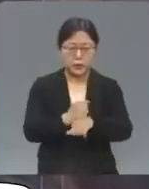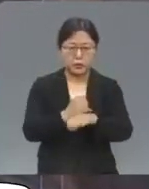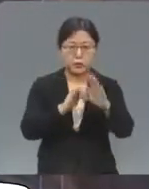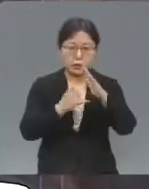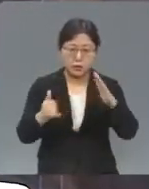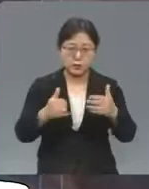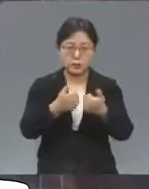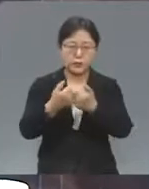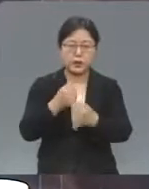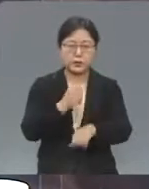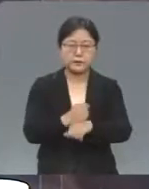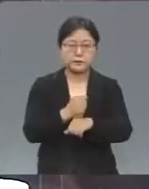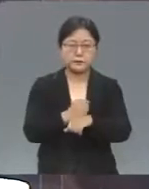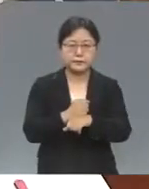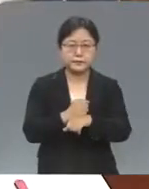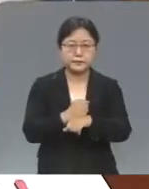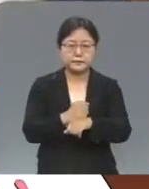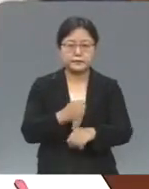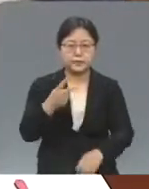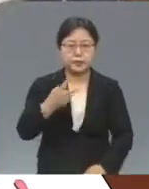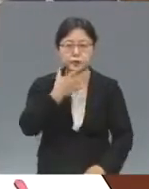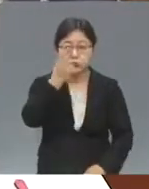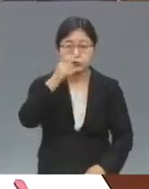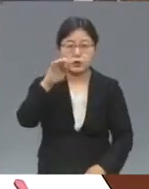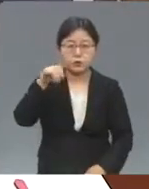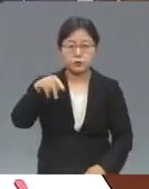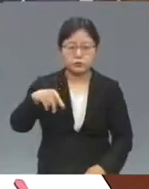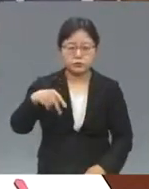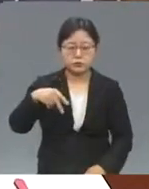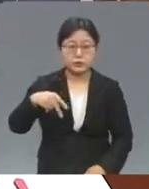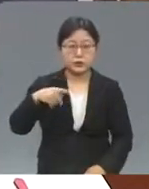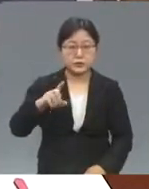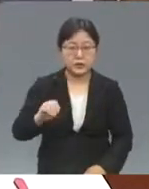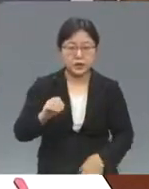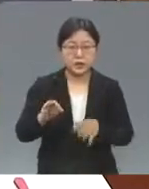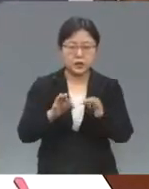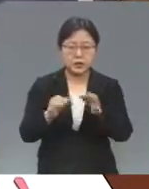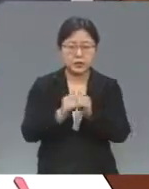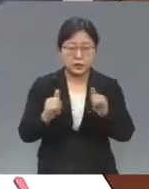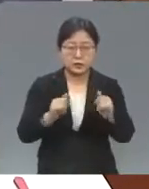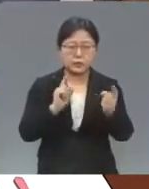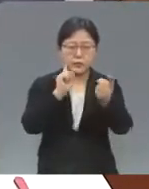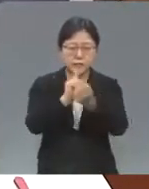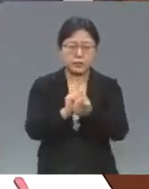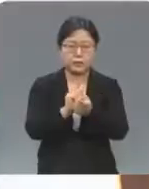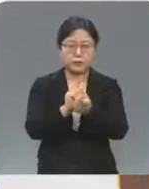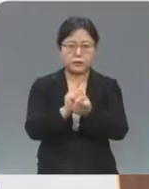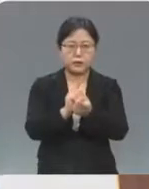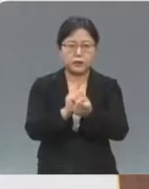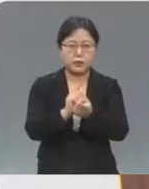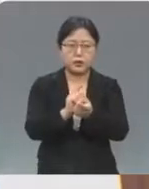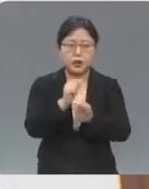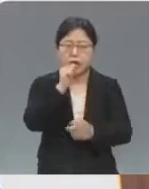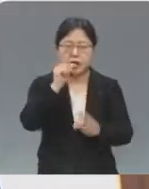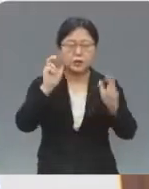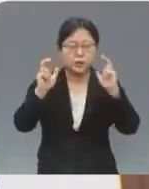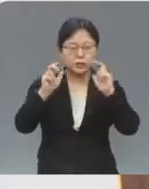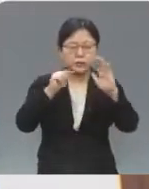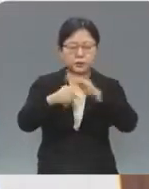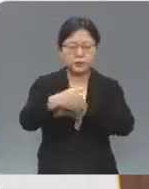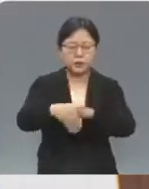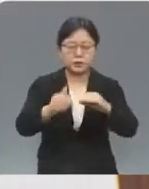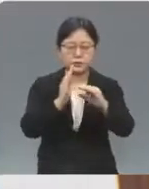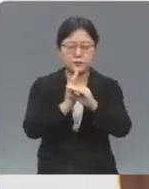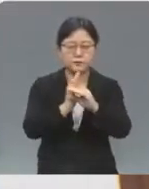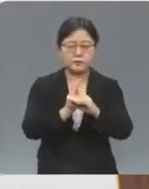와 간담회를 같습니다 또 순천 웃 짱 에서 지역 소상공인 들과 간담회를 갖고 포스코 광양제철소 를 방문할